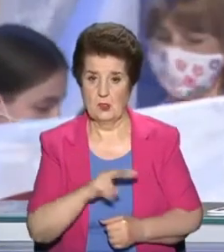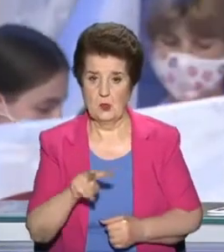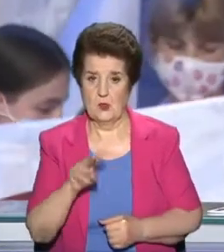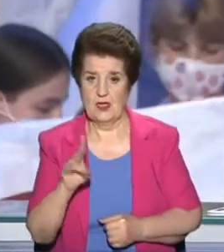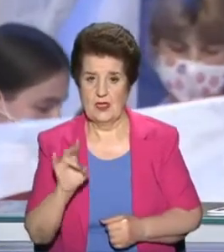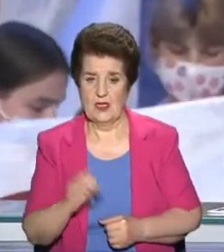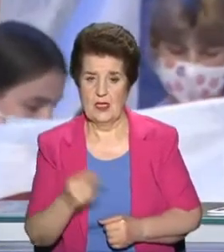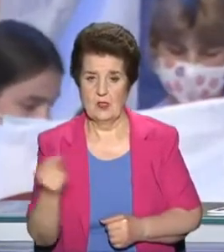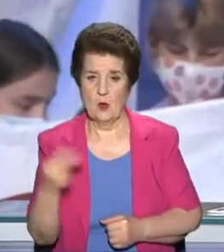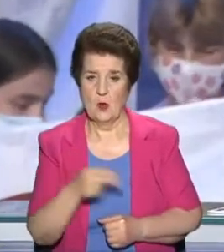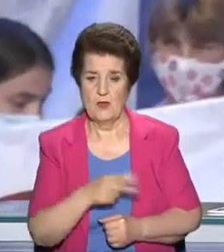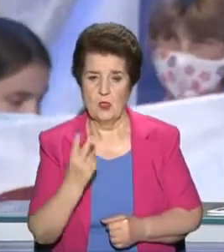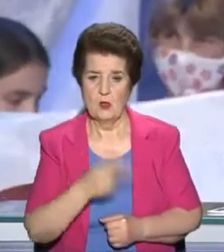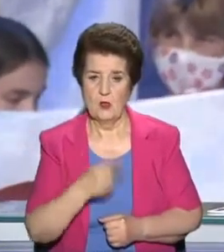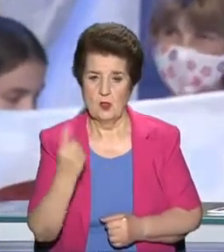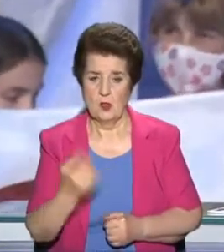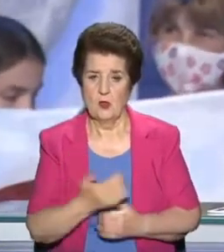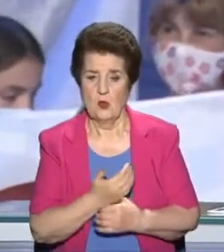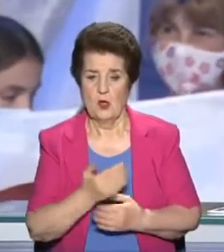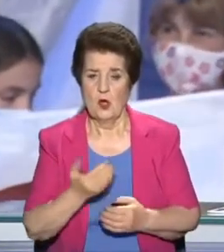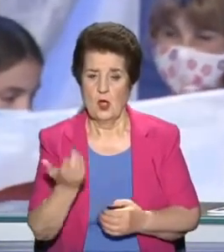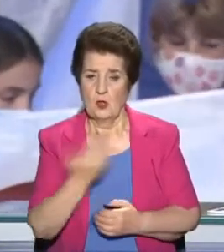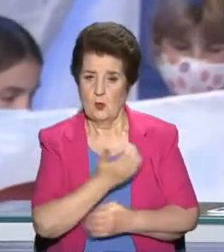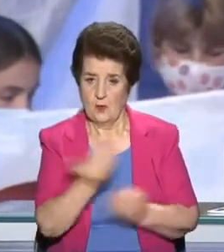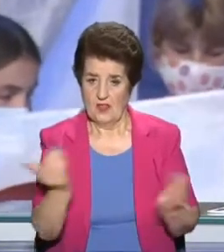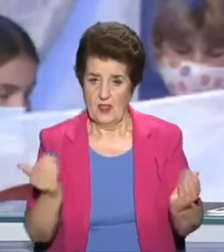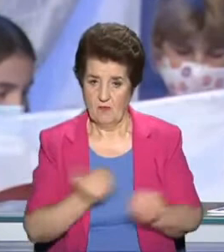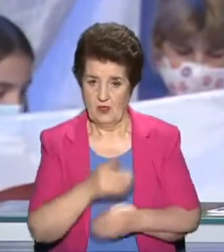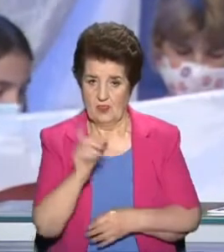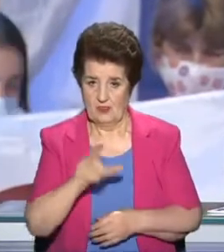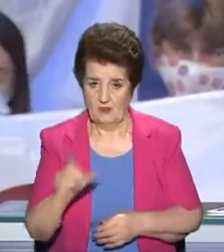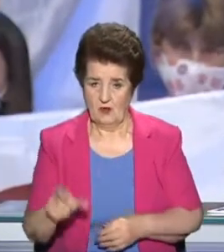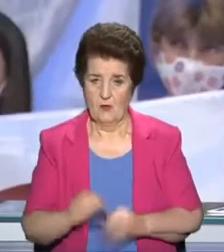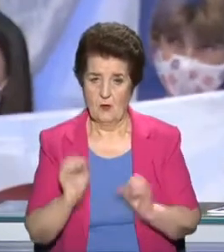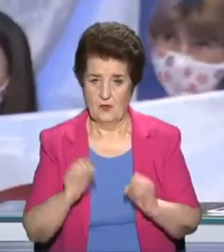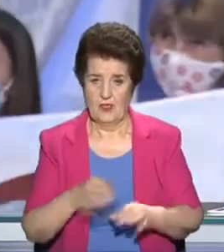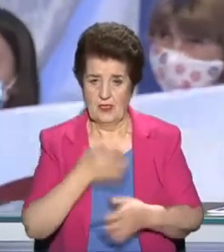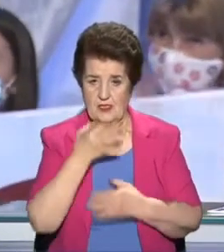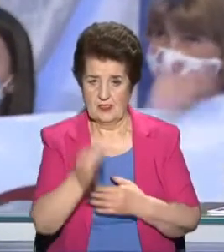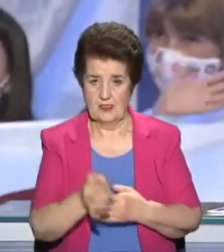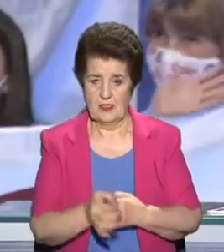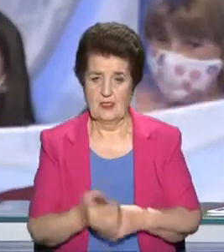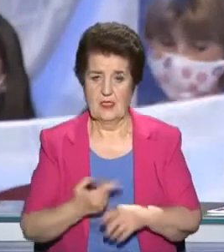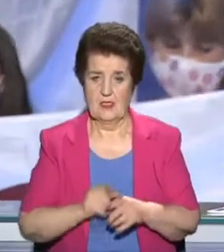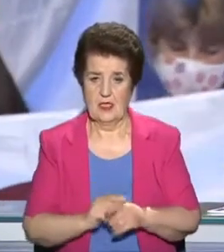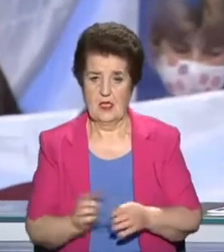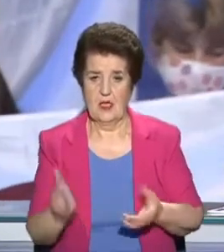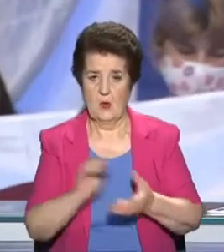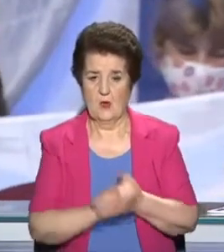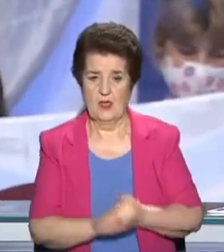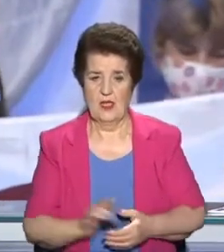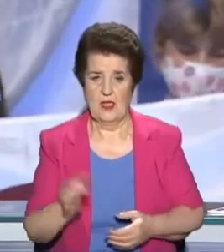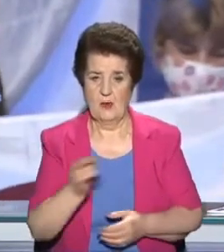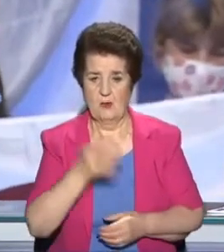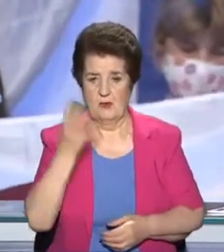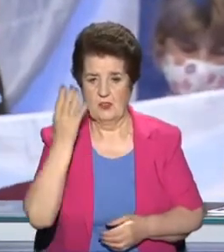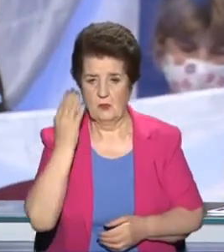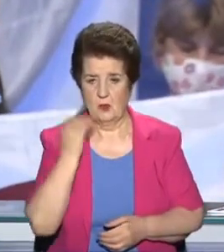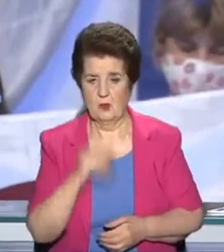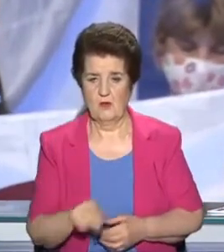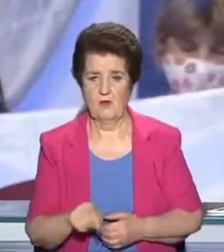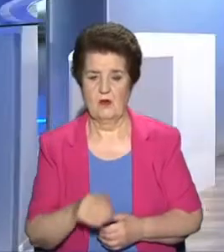2010 și unu dumneavoastră dragi cetățeni aveți un cuvânt de spus pentru dezideratul Unirii Republicii Moldova cu România